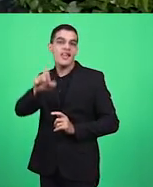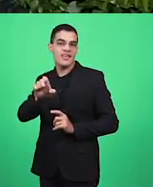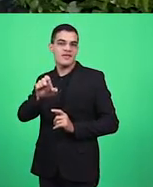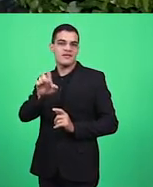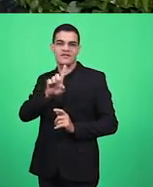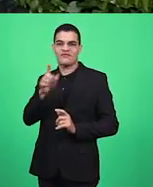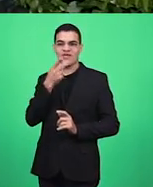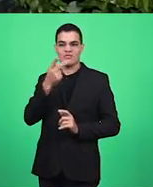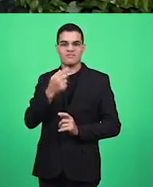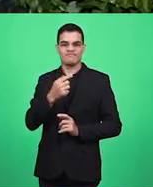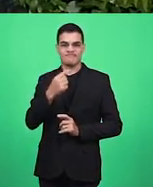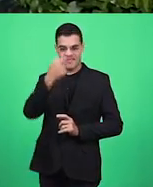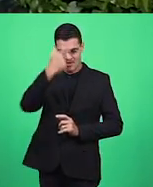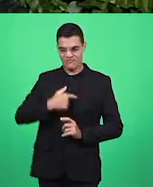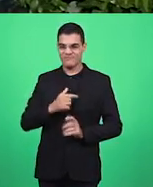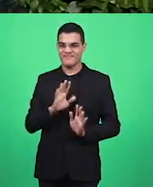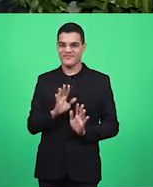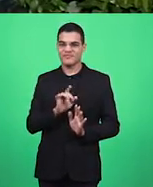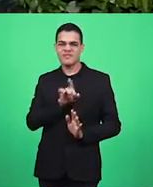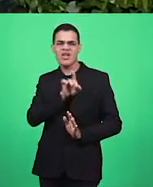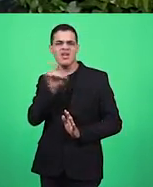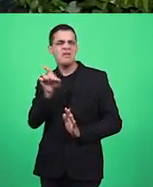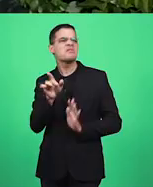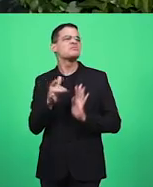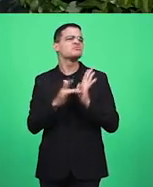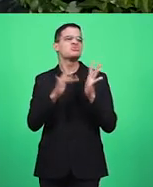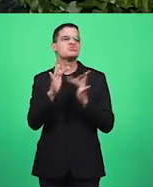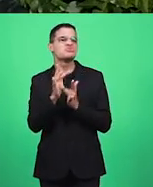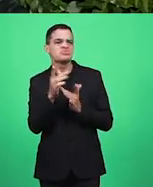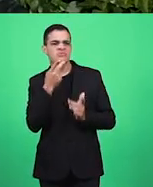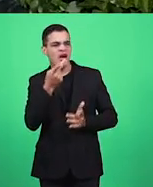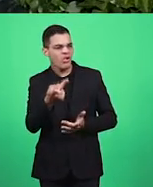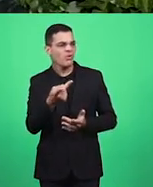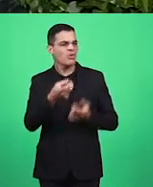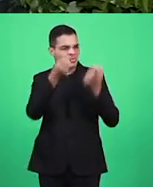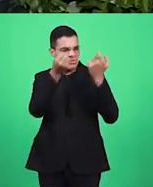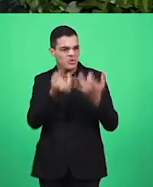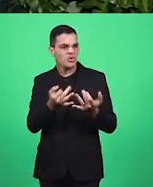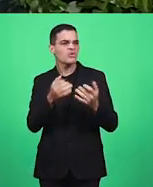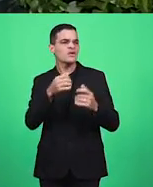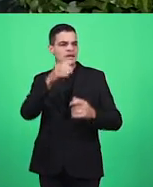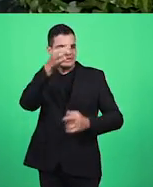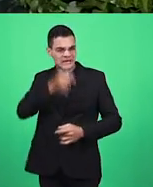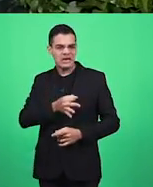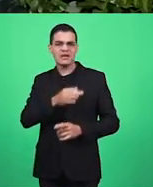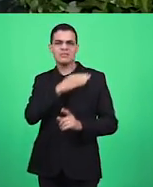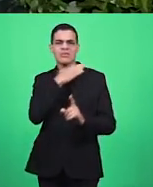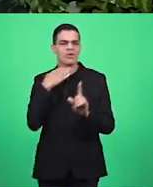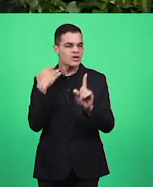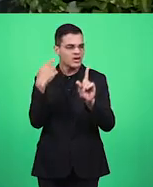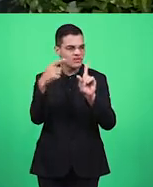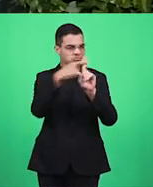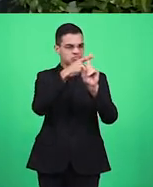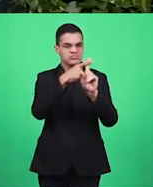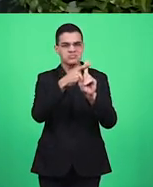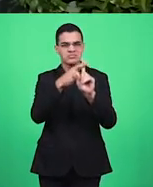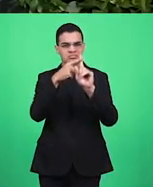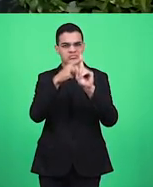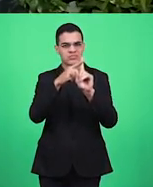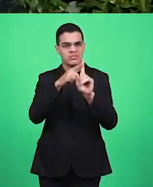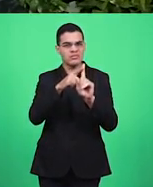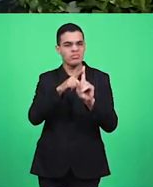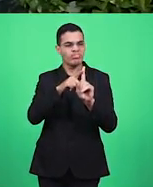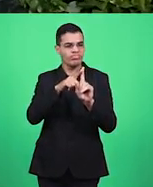Он говорит, разве пророки не говорили, что надлежало пострадать Христу, да, войти во славу,